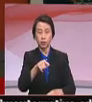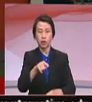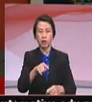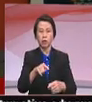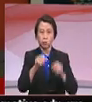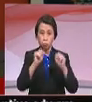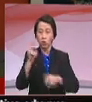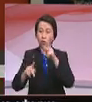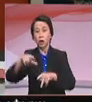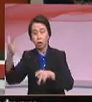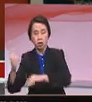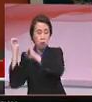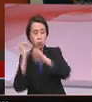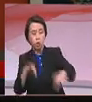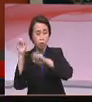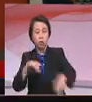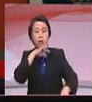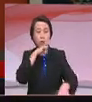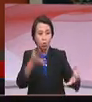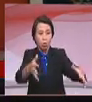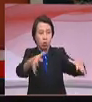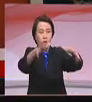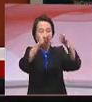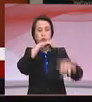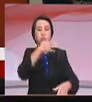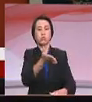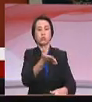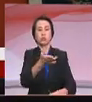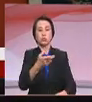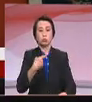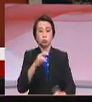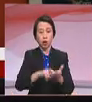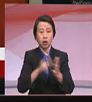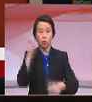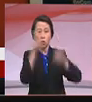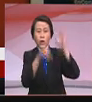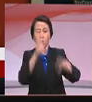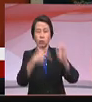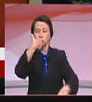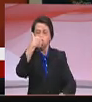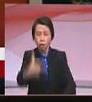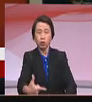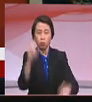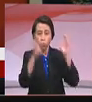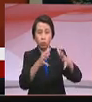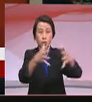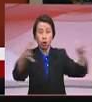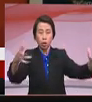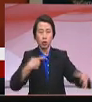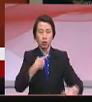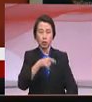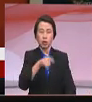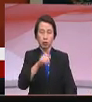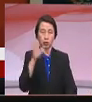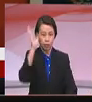sampah, tanah persendirian, kerajaan negeri boleh rampas. Kalau kes dia berulang terlalu lama, nanti kita akan cadang pada kerajaan